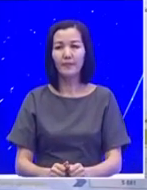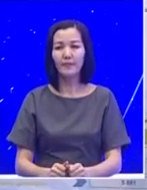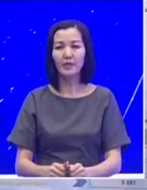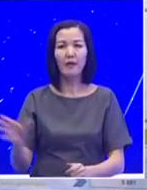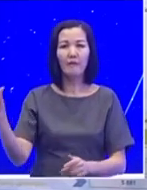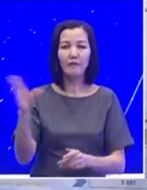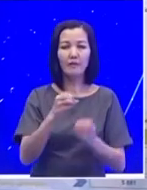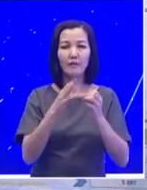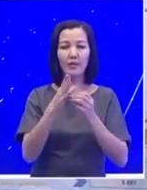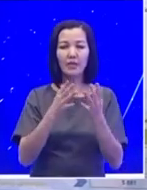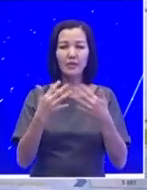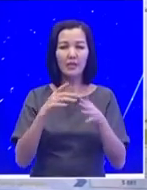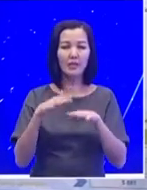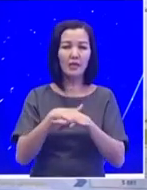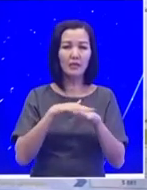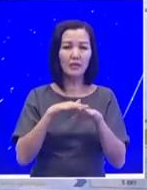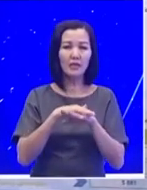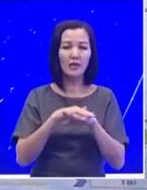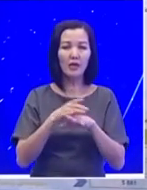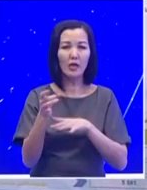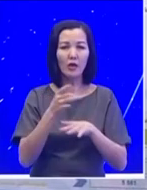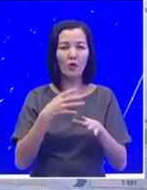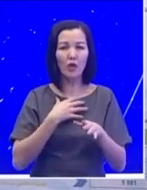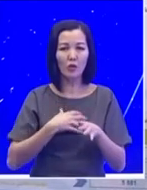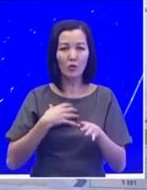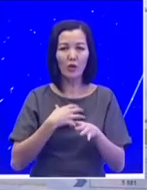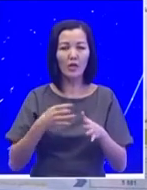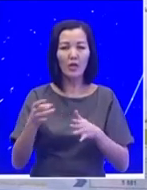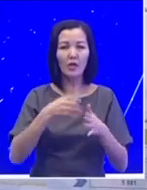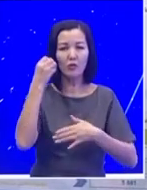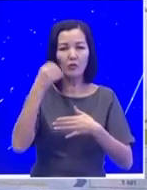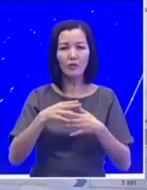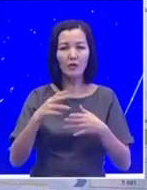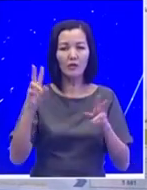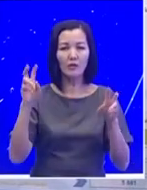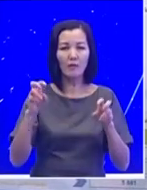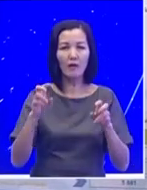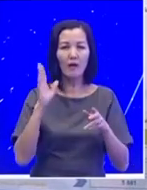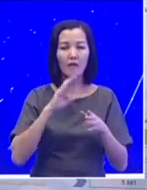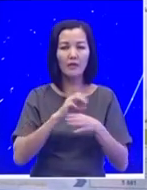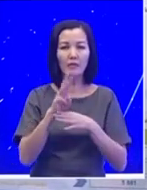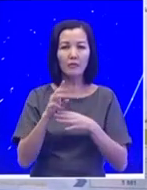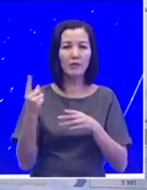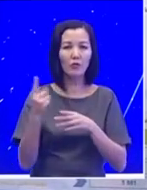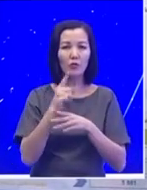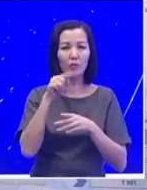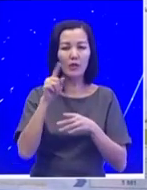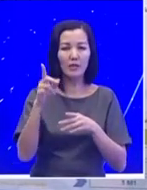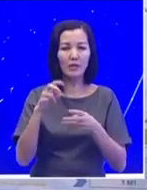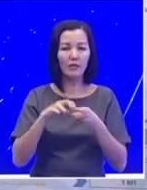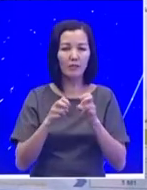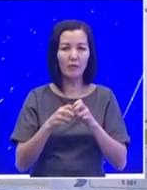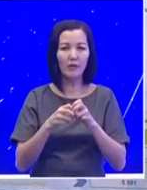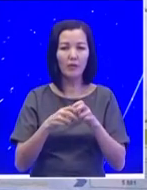Во всех 15 сельских округах района этот вопрос актуален. Даже в районном центре эта тема водоснабжения – проблема номер один. Чтобы решить вопрос в